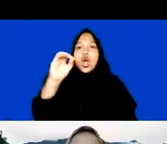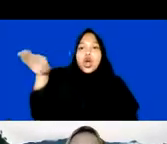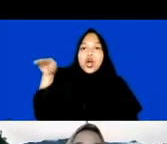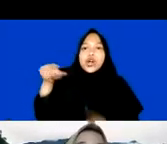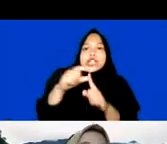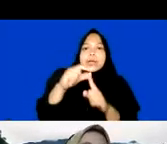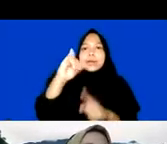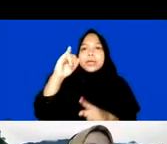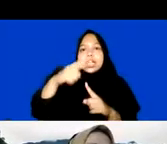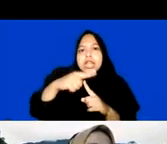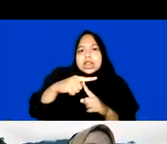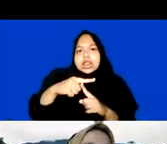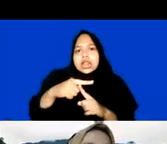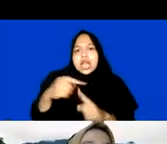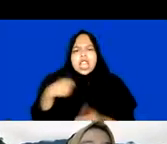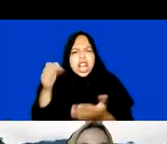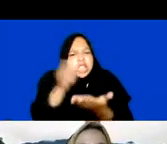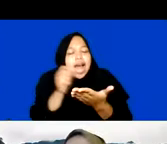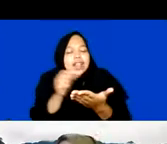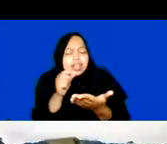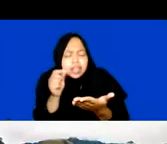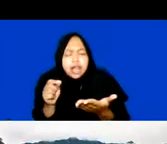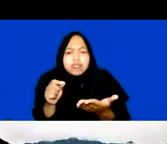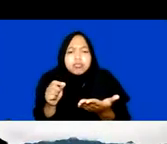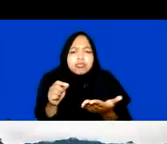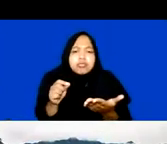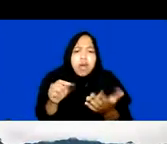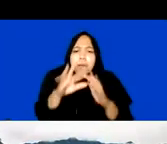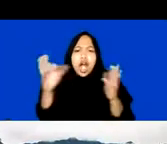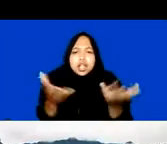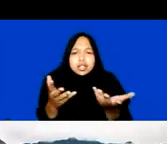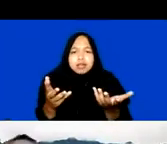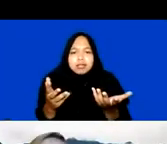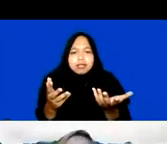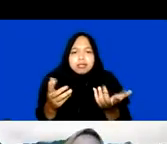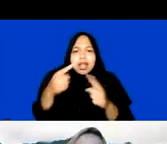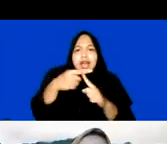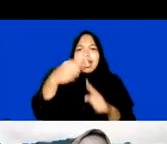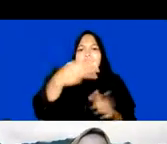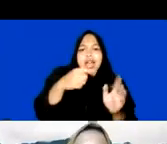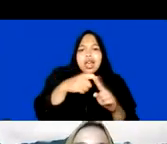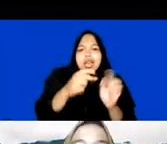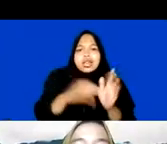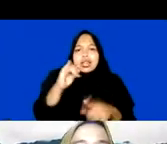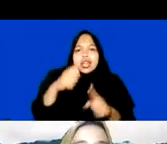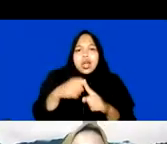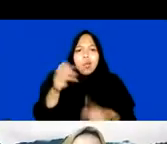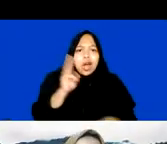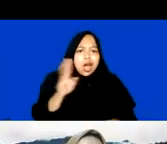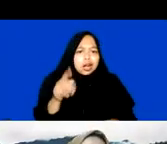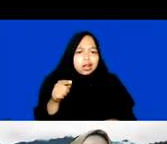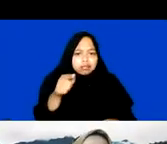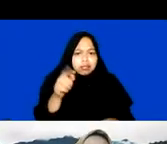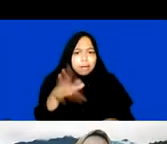mencatat apa namanya macam-macam istilah dalam proses pewarnaan ya, Mas kira ya. Apakah benar seperti